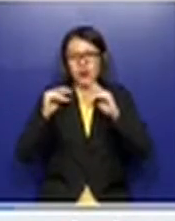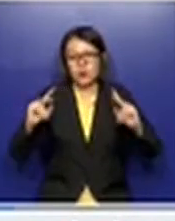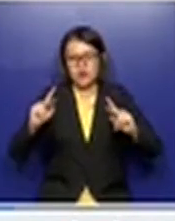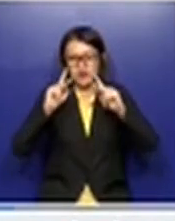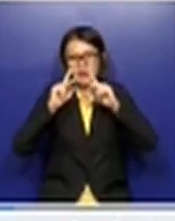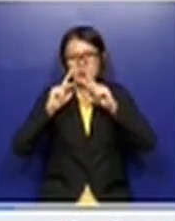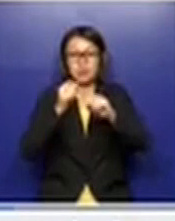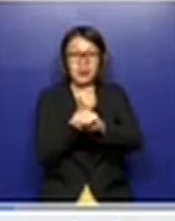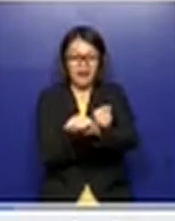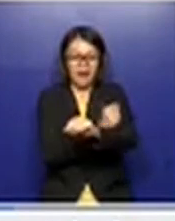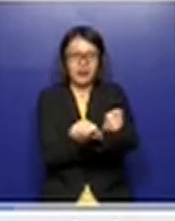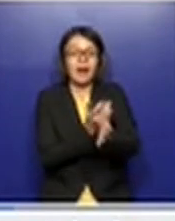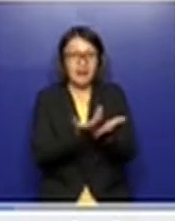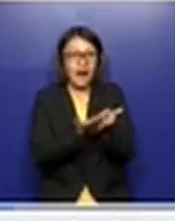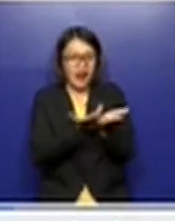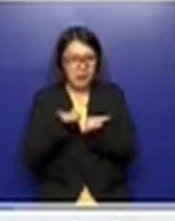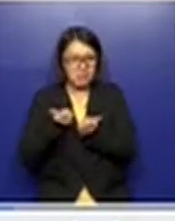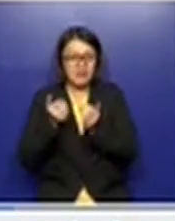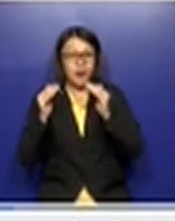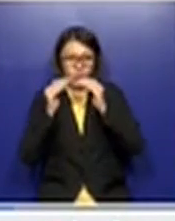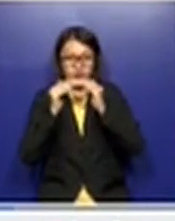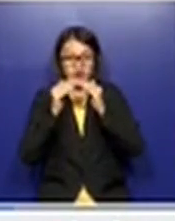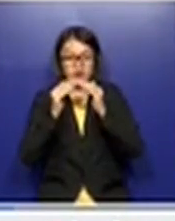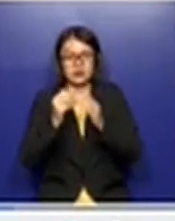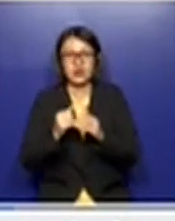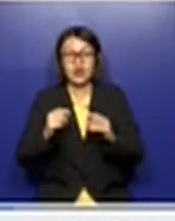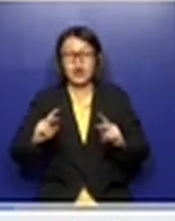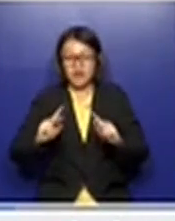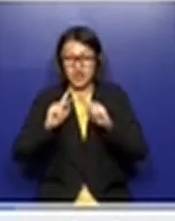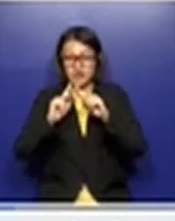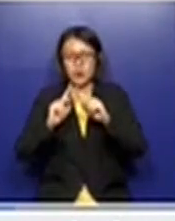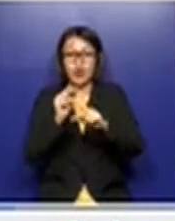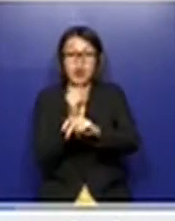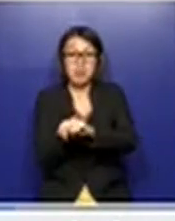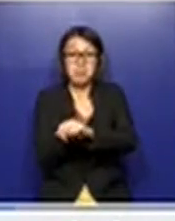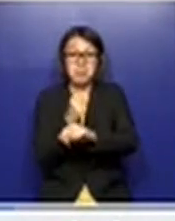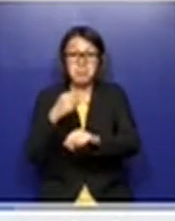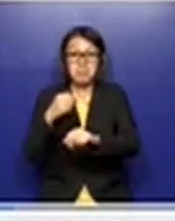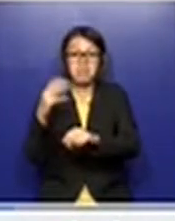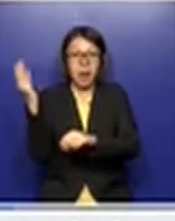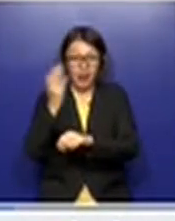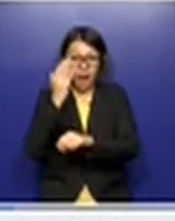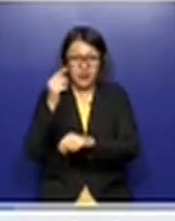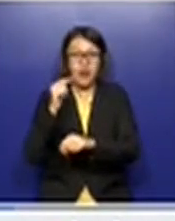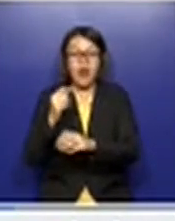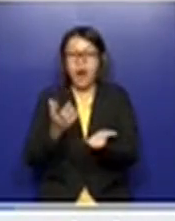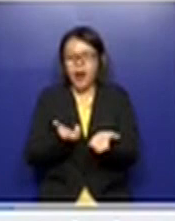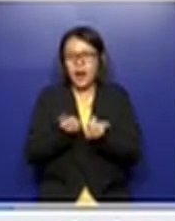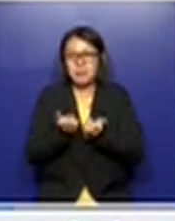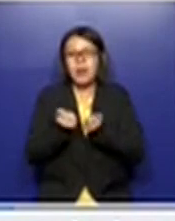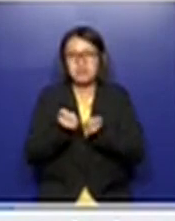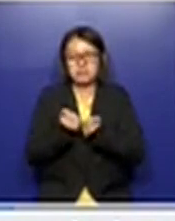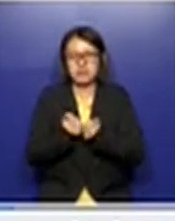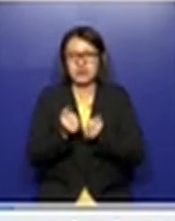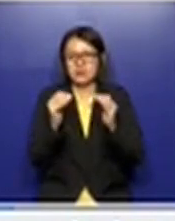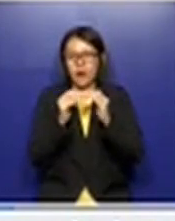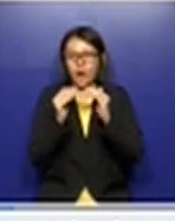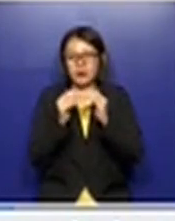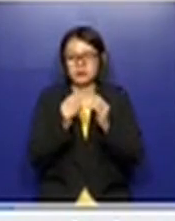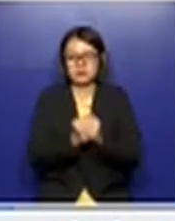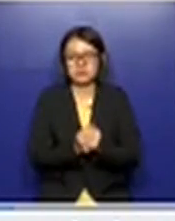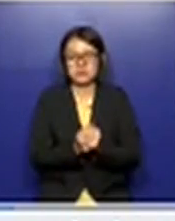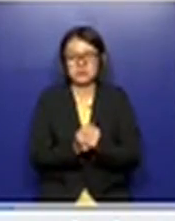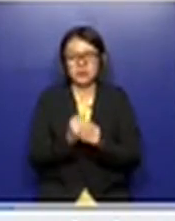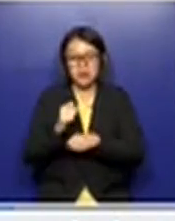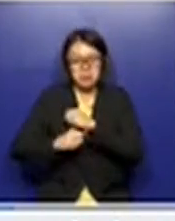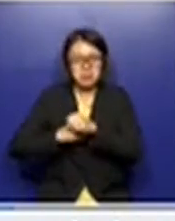ได้รับนะครับกระทรวงพลังงานนี่ได้รับเท่ากันเลยกับงบประมาณที่กับเงินที่ท่านได้ใช้ไปแต่ละปี